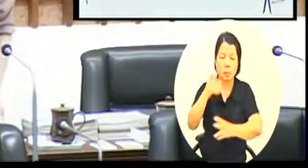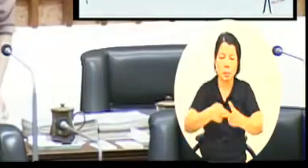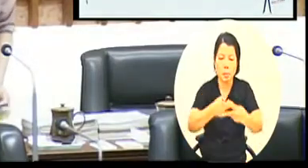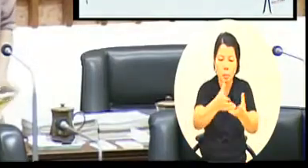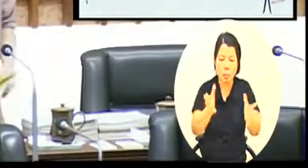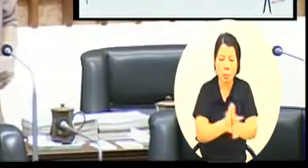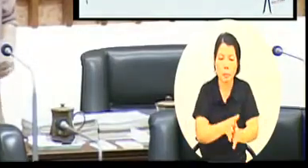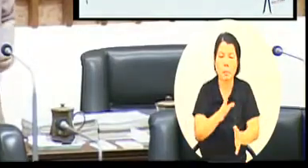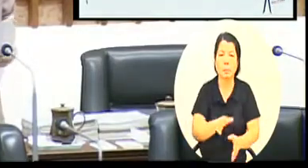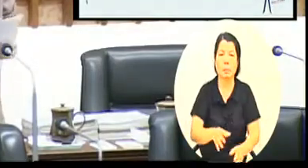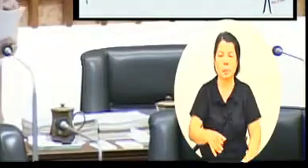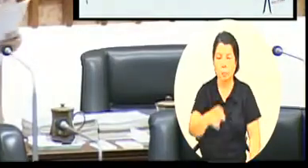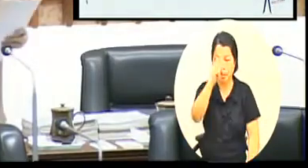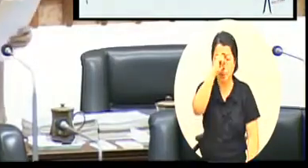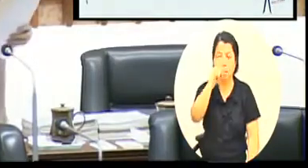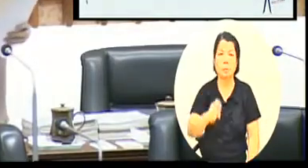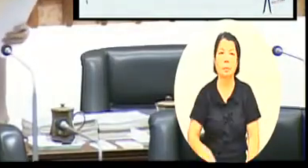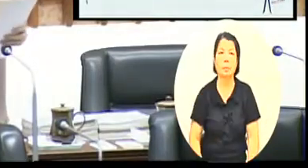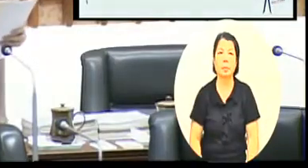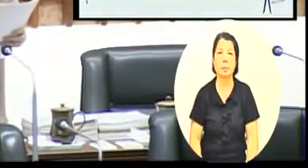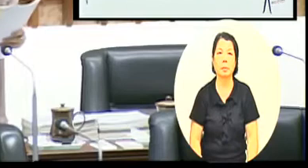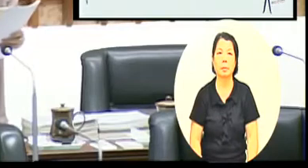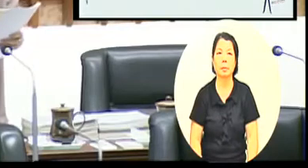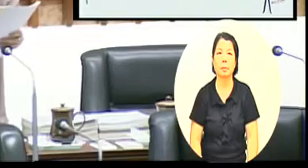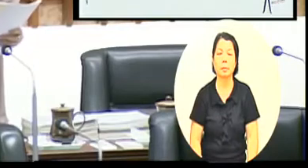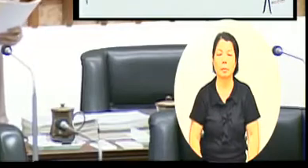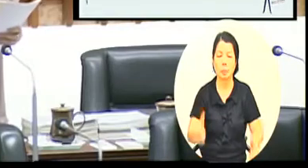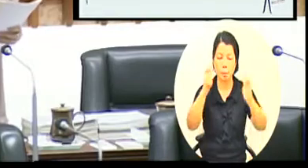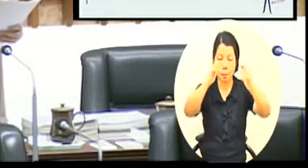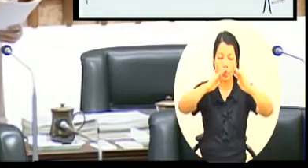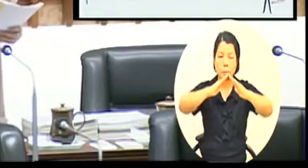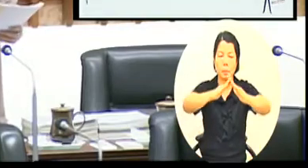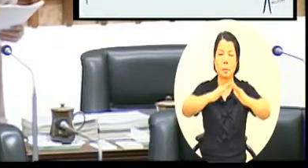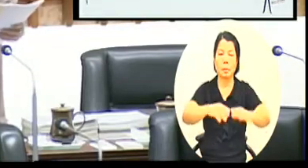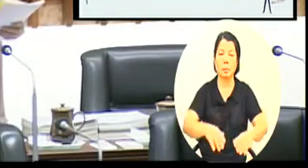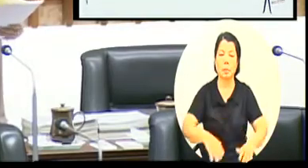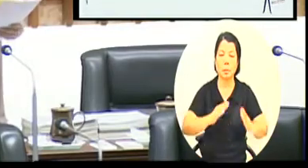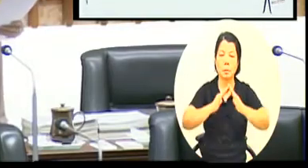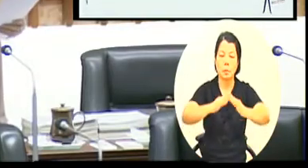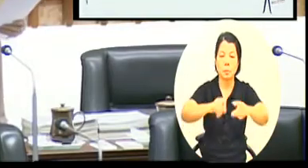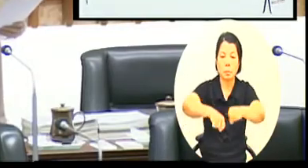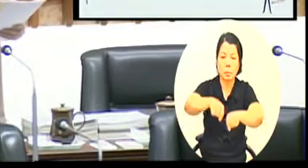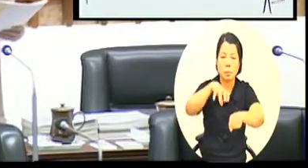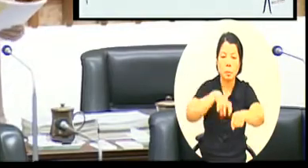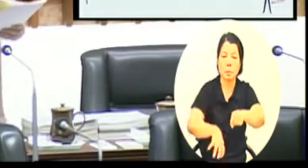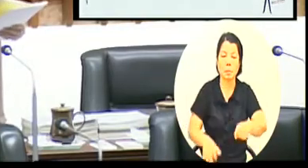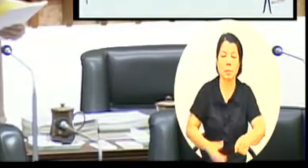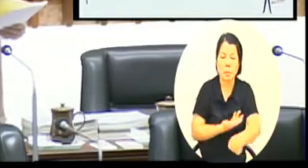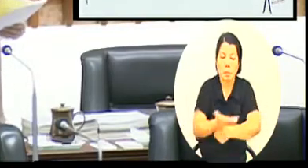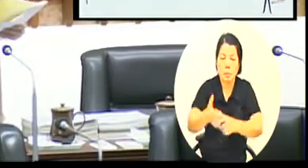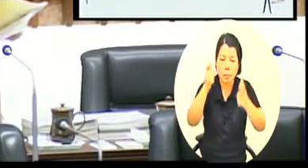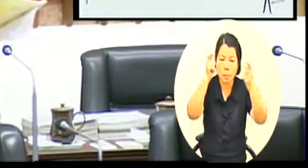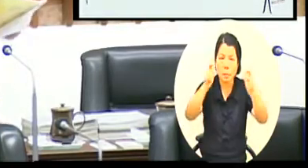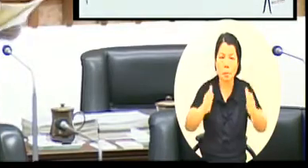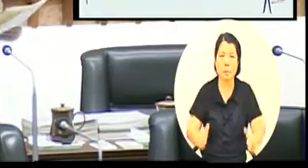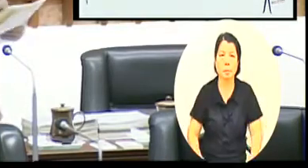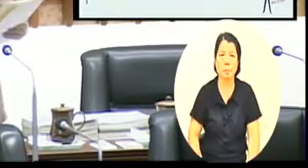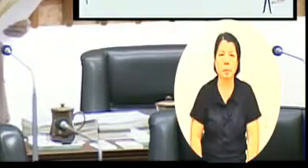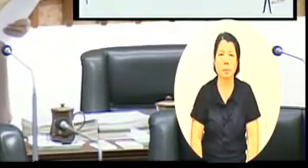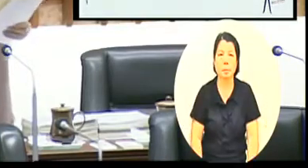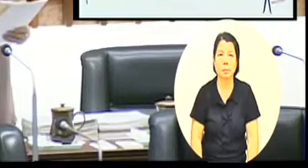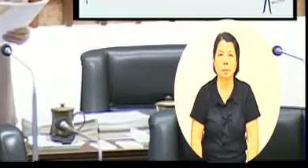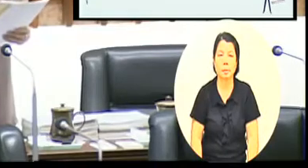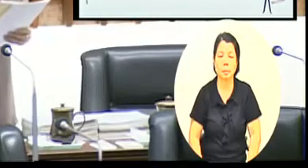是希望哦，我们在我们的高雄市哦的都市计划里面，让我们高雄